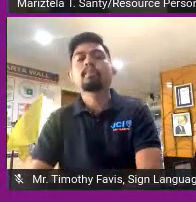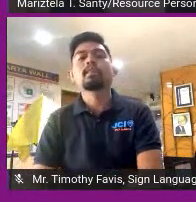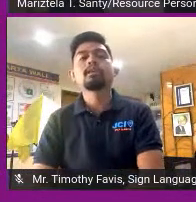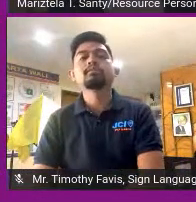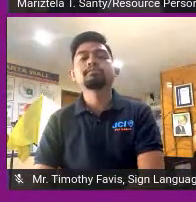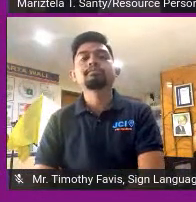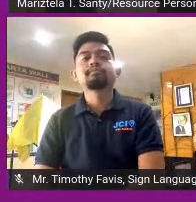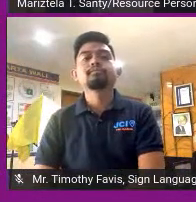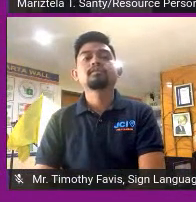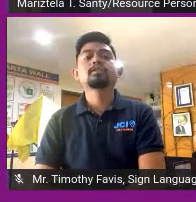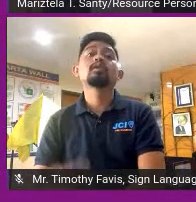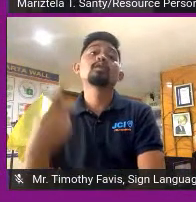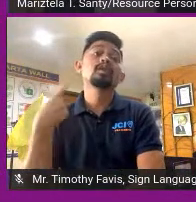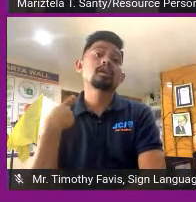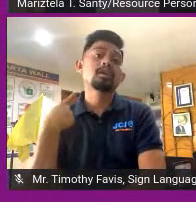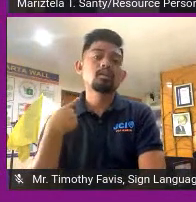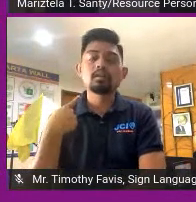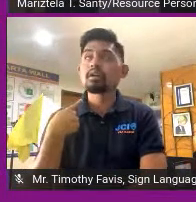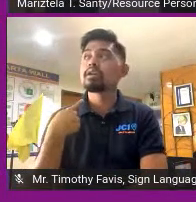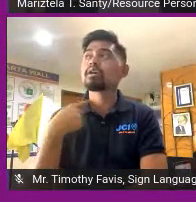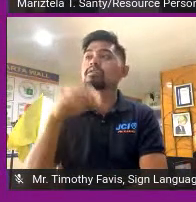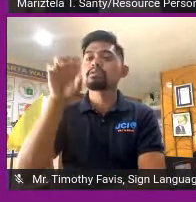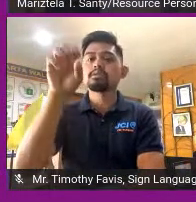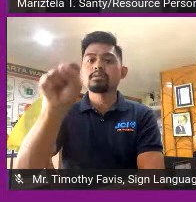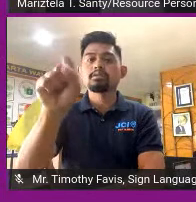So, nagkaroon po tayo ng